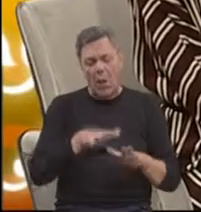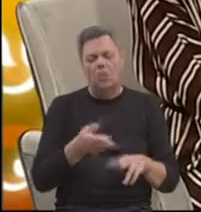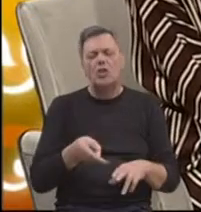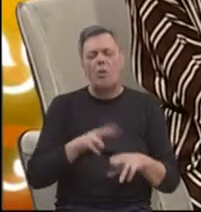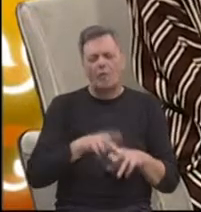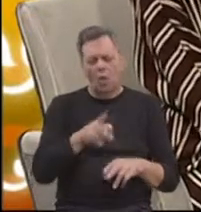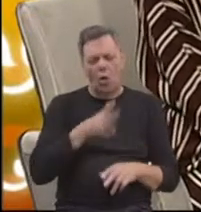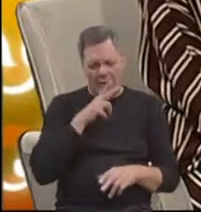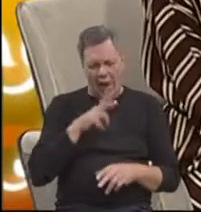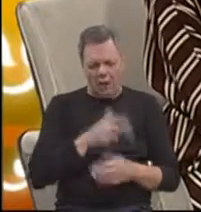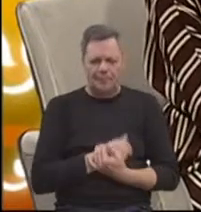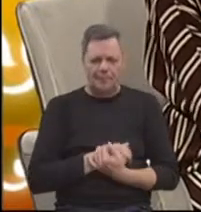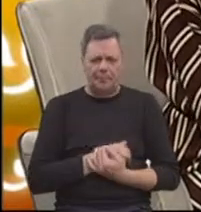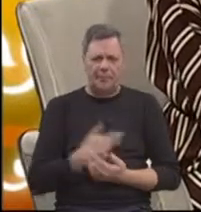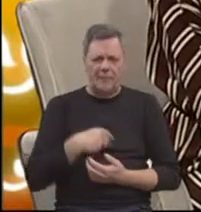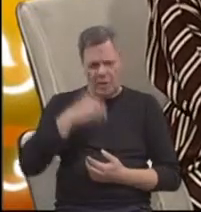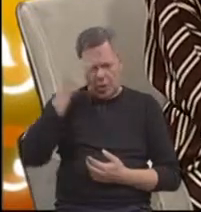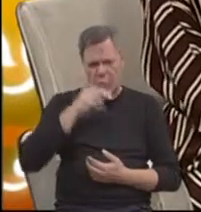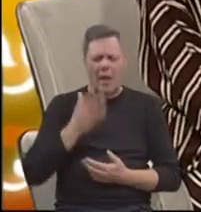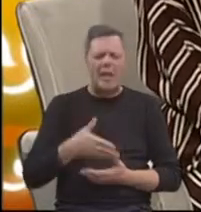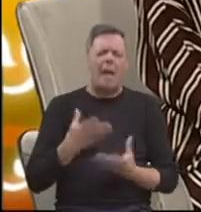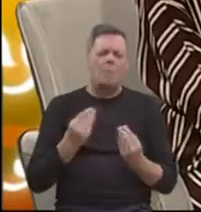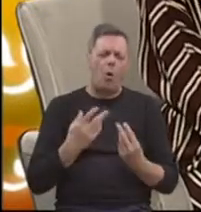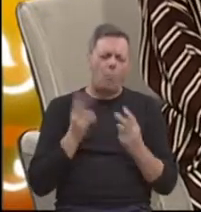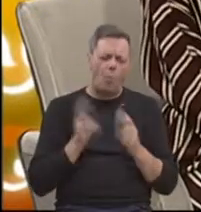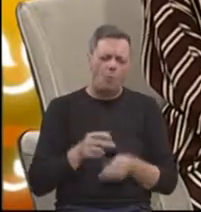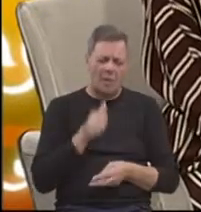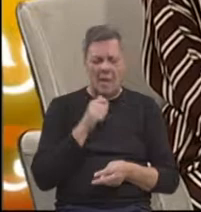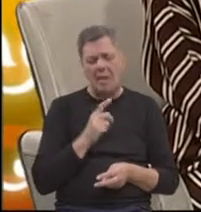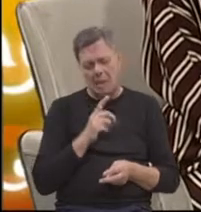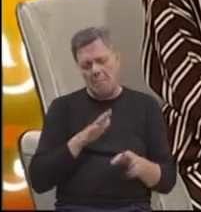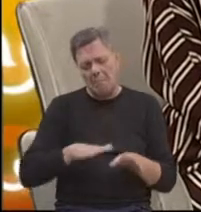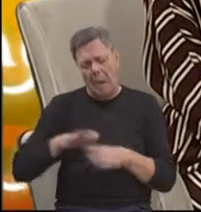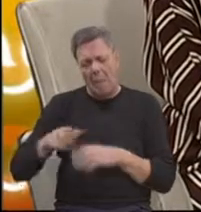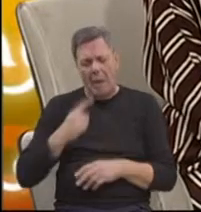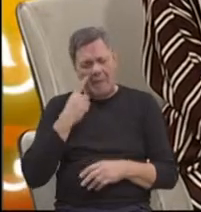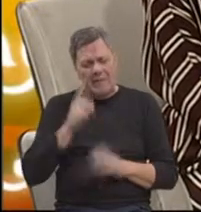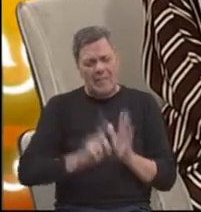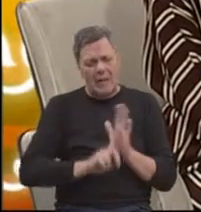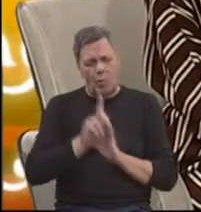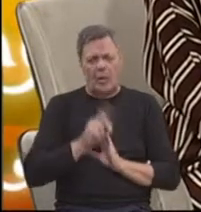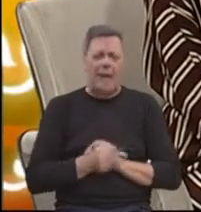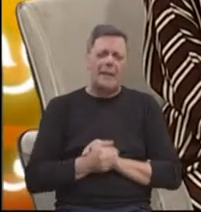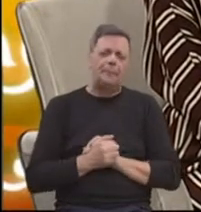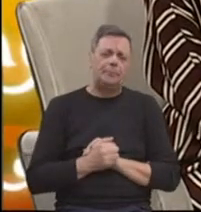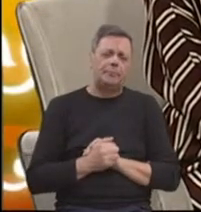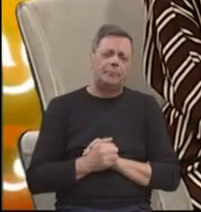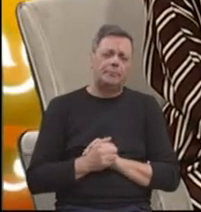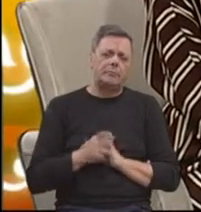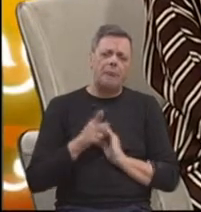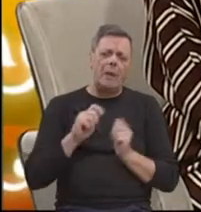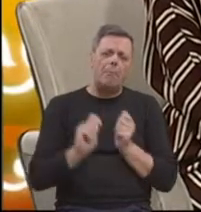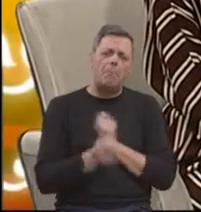traže. Naravno, tu su, naša struka daje nebrojene mogućnosti i malo pomalo zapravo se vidi rezultati nekakvih tih